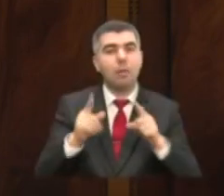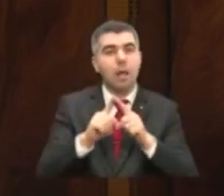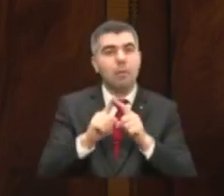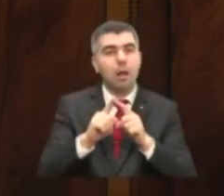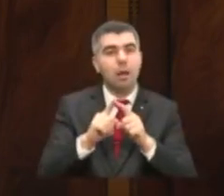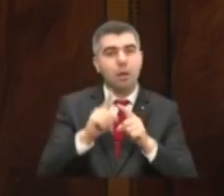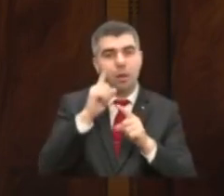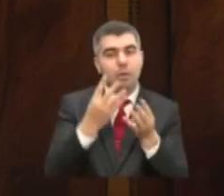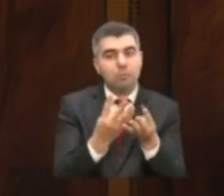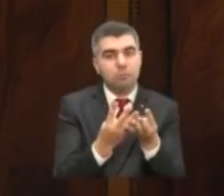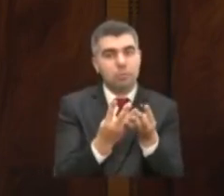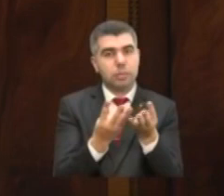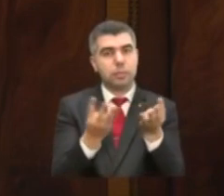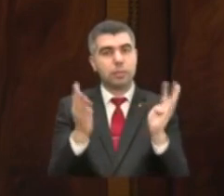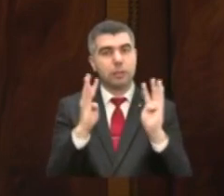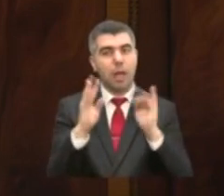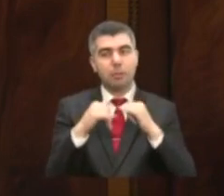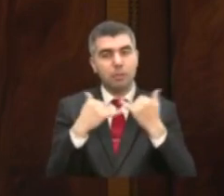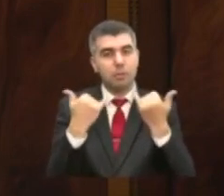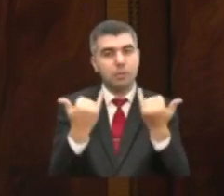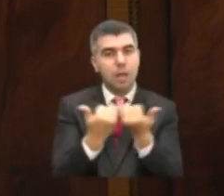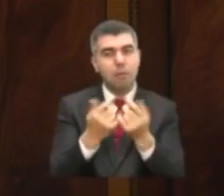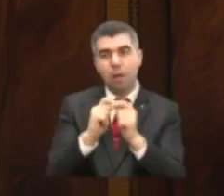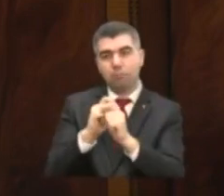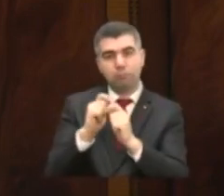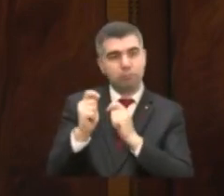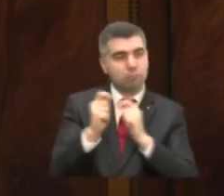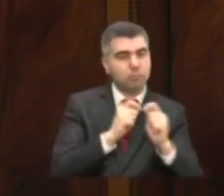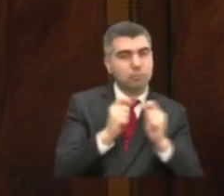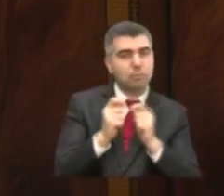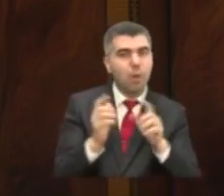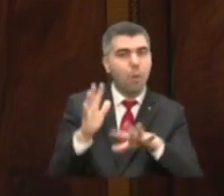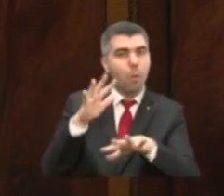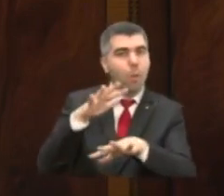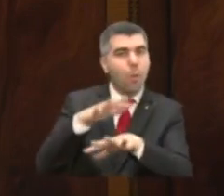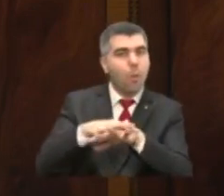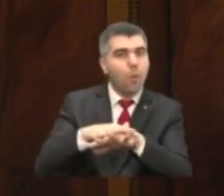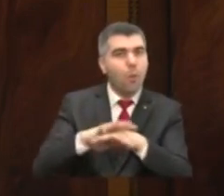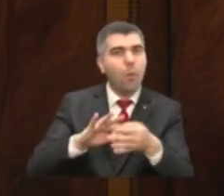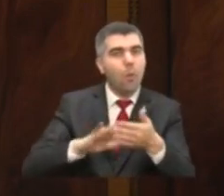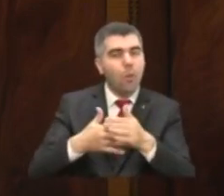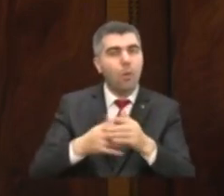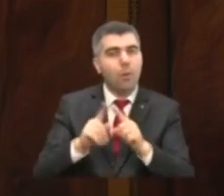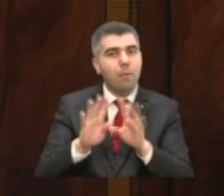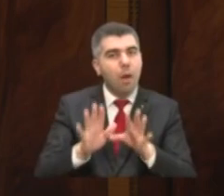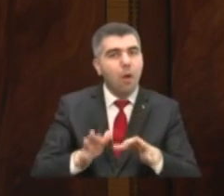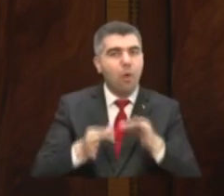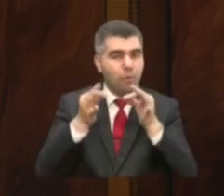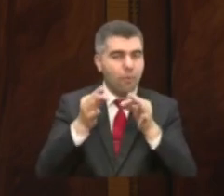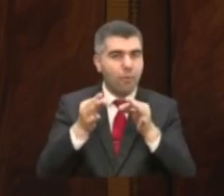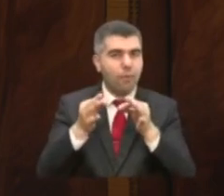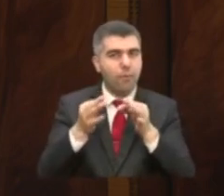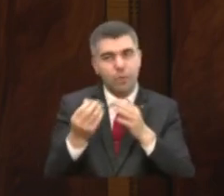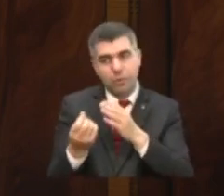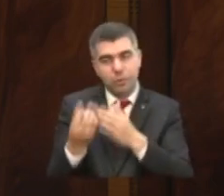وطنية لتوسيع التشاور حول موضوع الحماية الاجتماعية بعد إن جاء حتى نكملوا هذه الدراسة اللي الآن